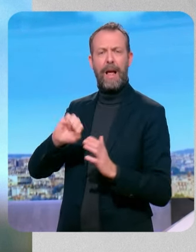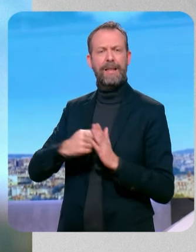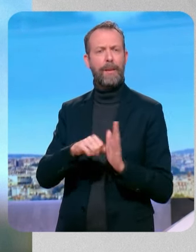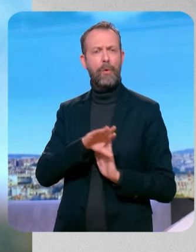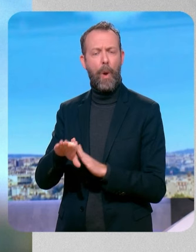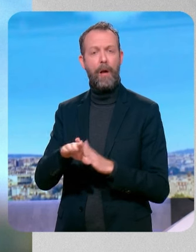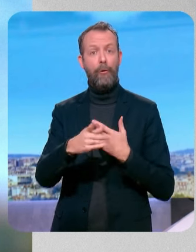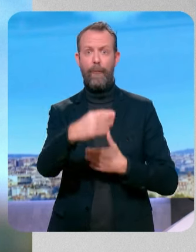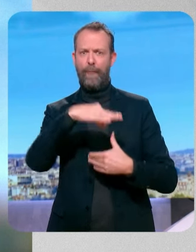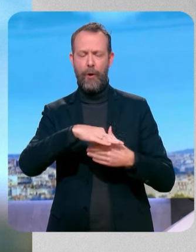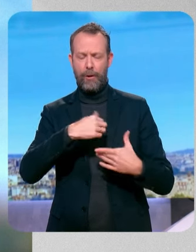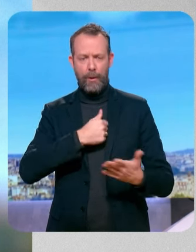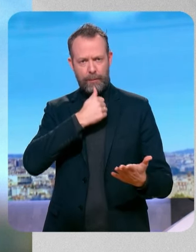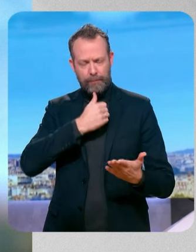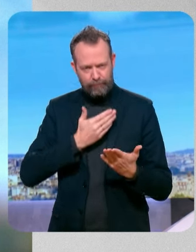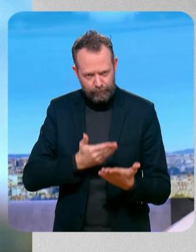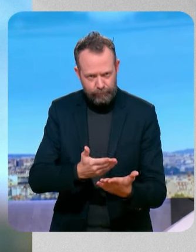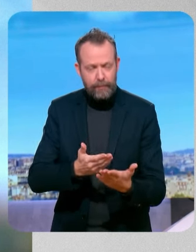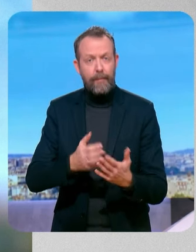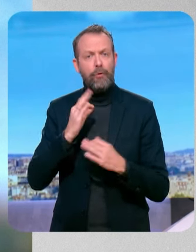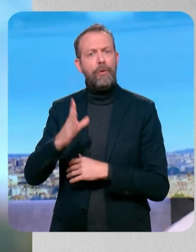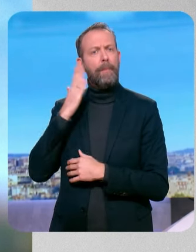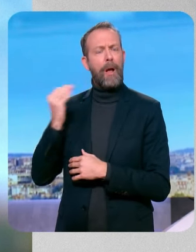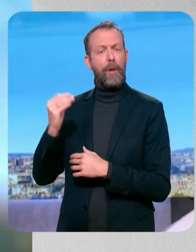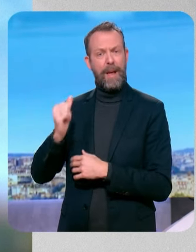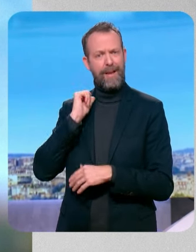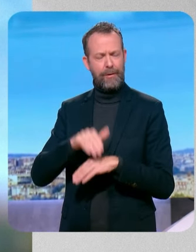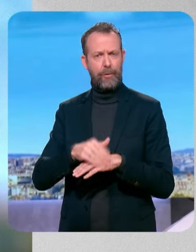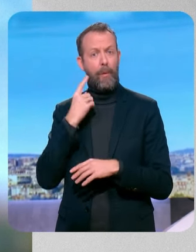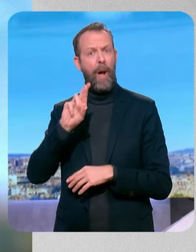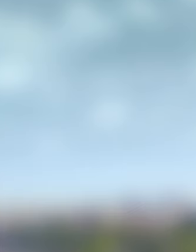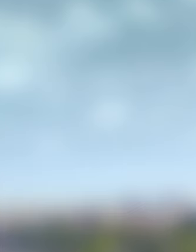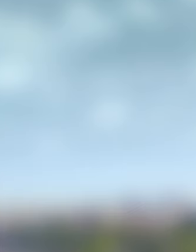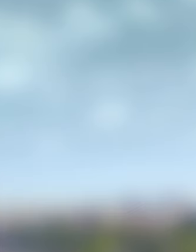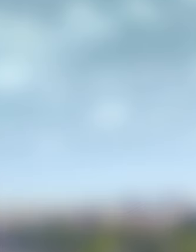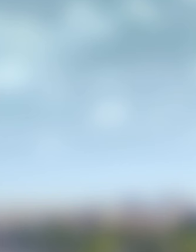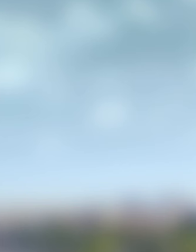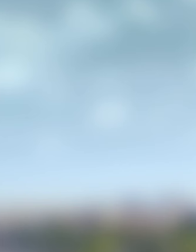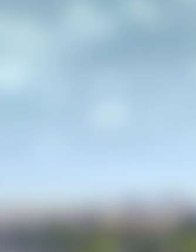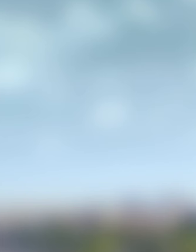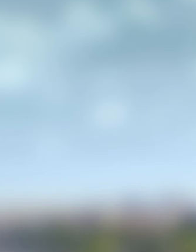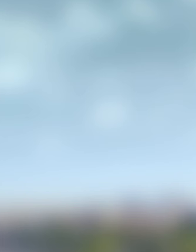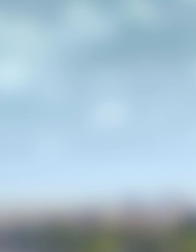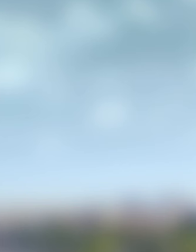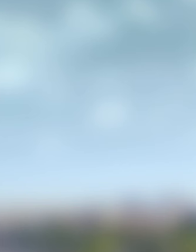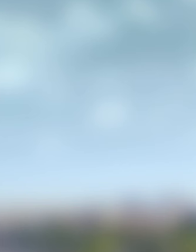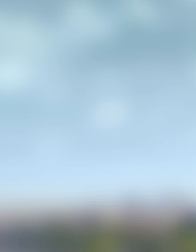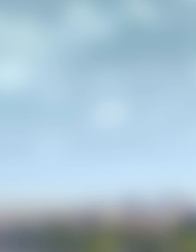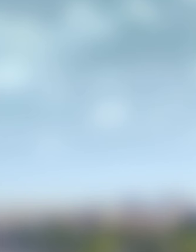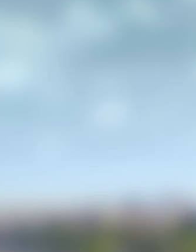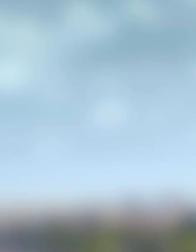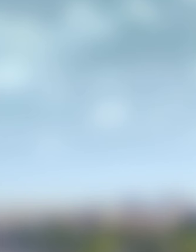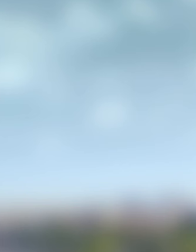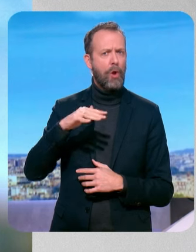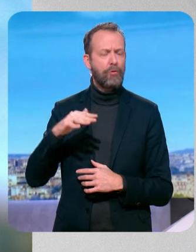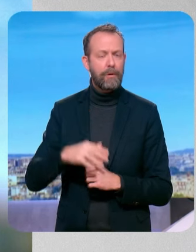vote m'oblige. Et ce que disait Marine Le Pen hier dans les couloirs de l'Assemblée, pour le RN, la loi immigration signe une victoire idéologique.